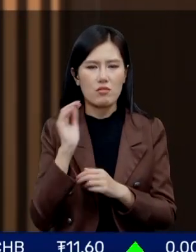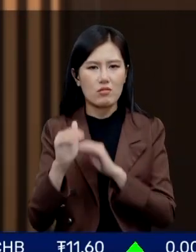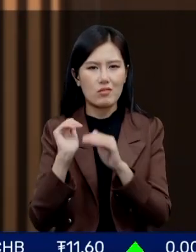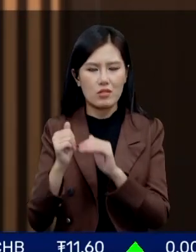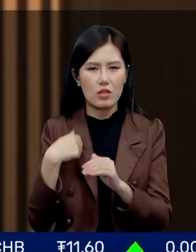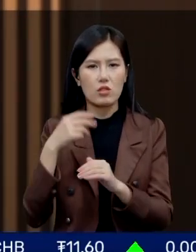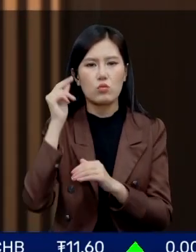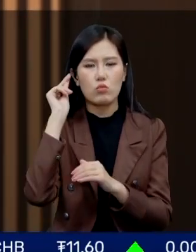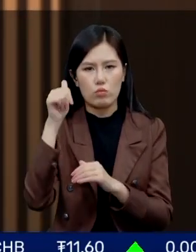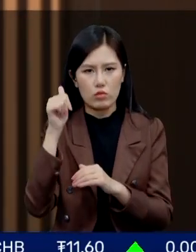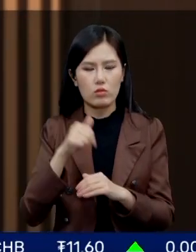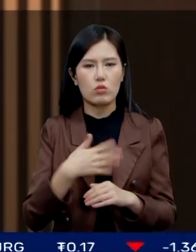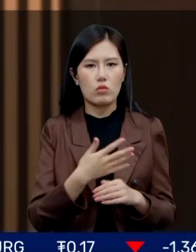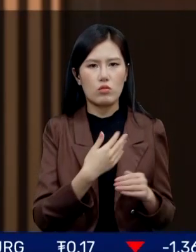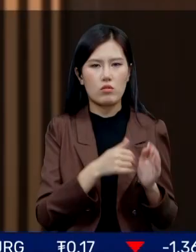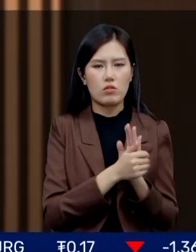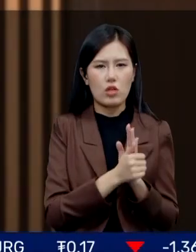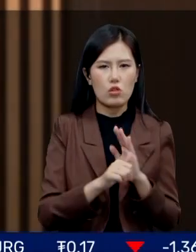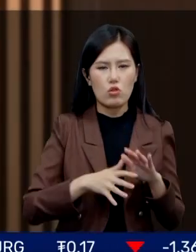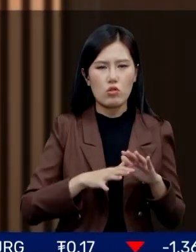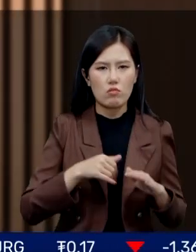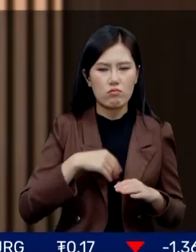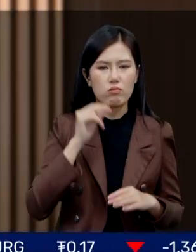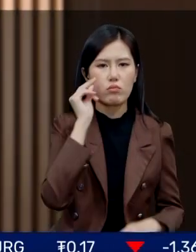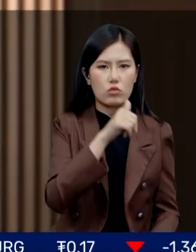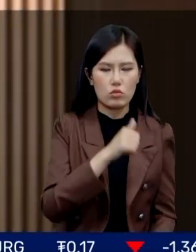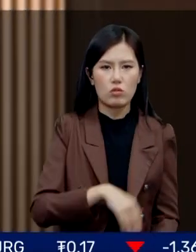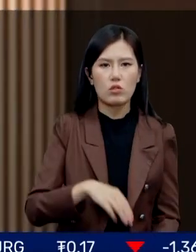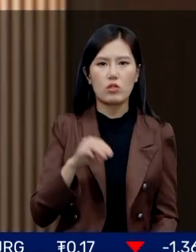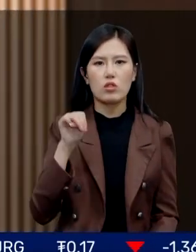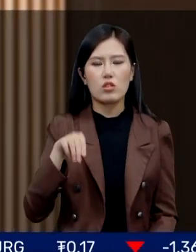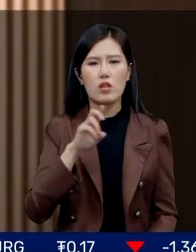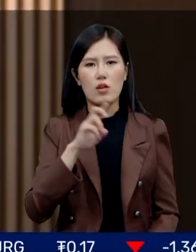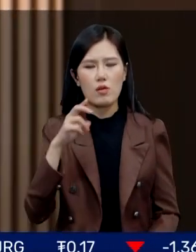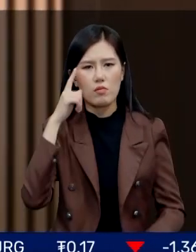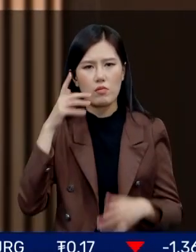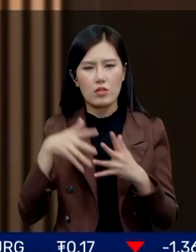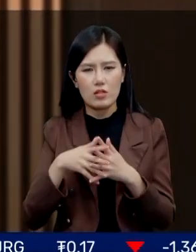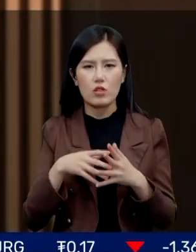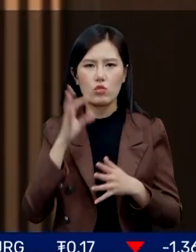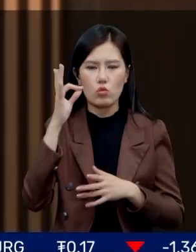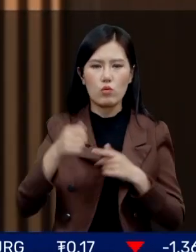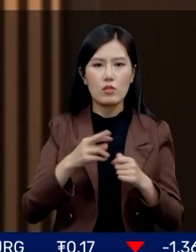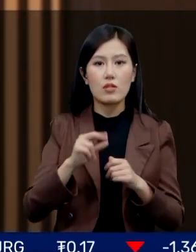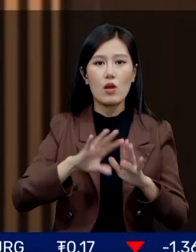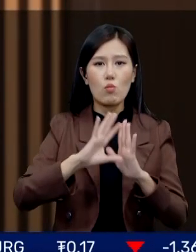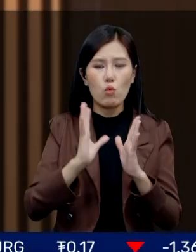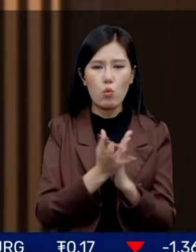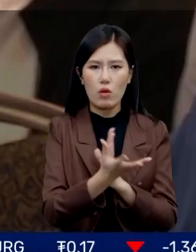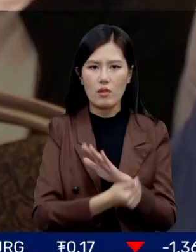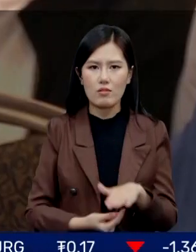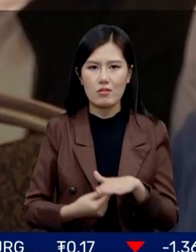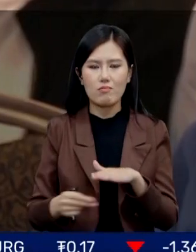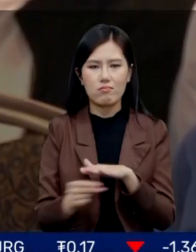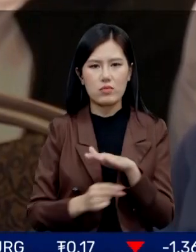тий иргэний нийгмийн байгууллагуудын стратеги менежмент бүх талаар бол одоо бэгдсэн гэж бол бид нар харж